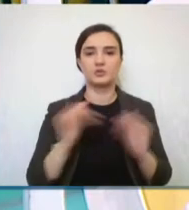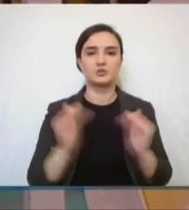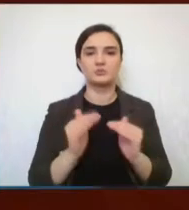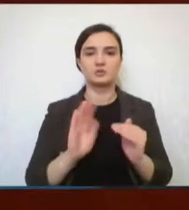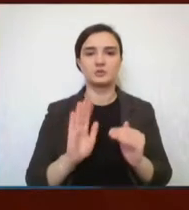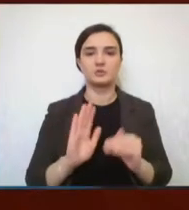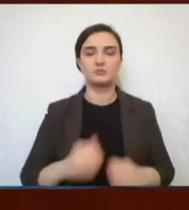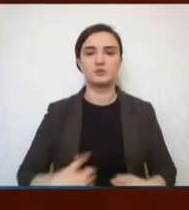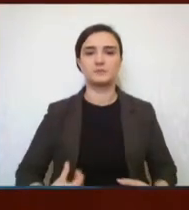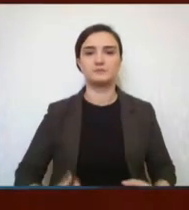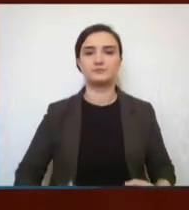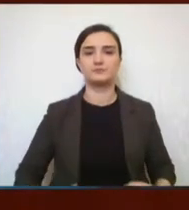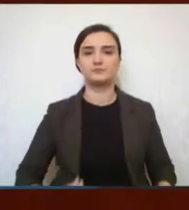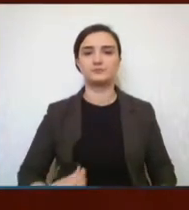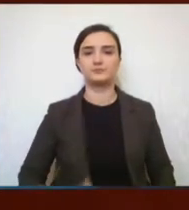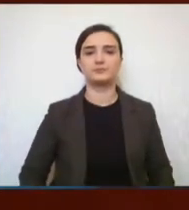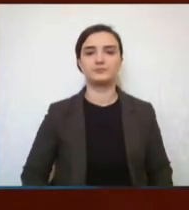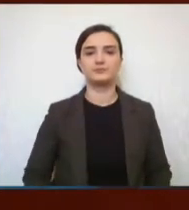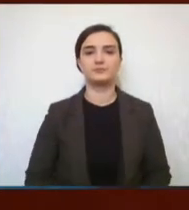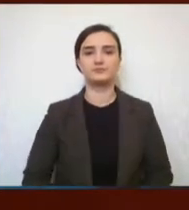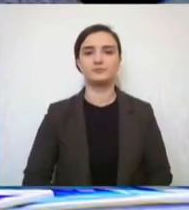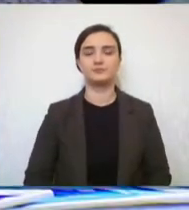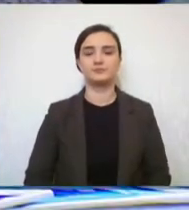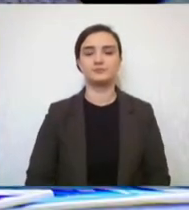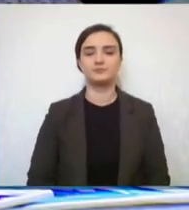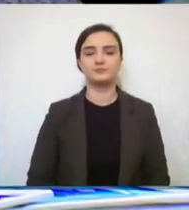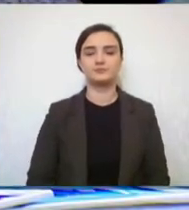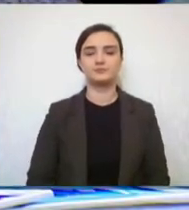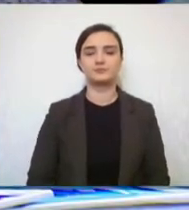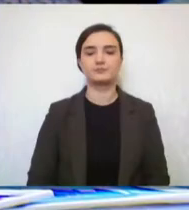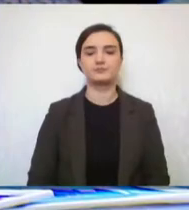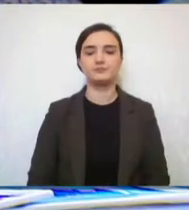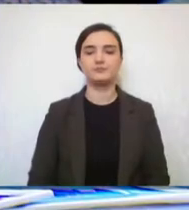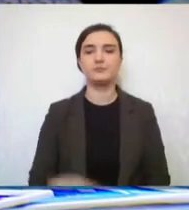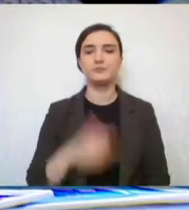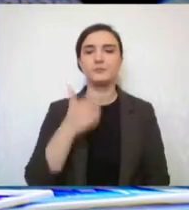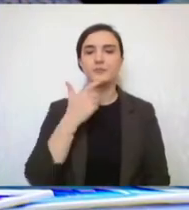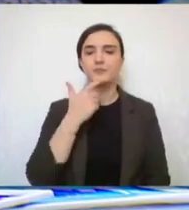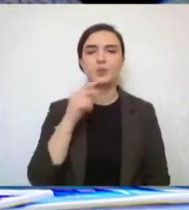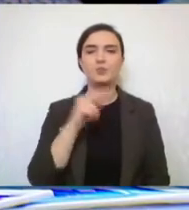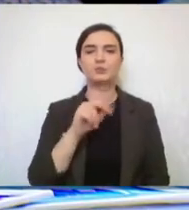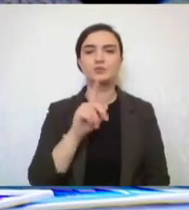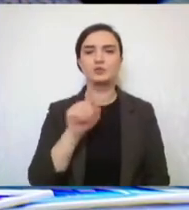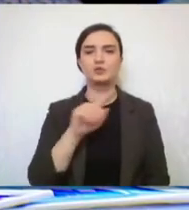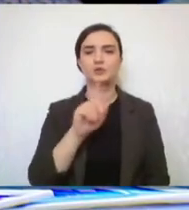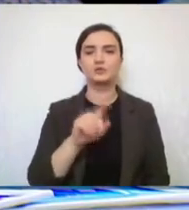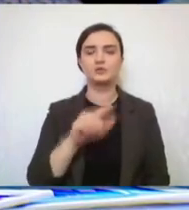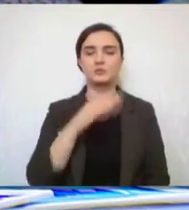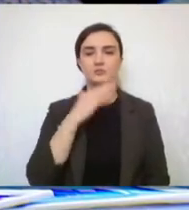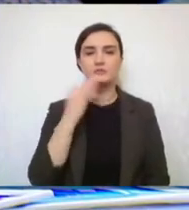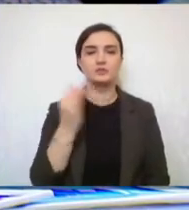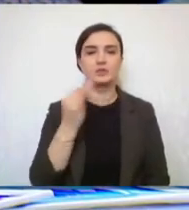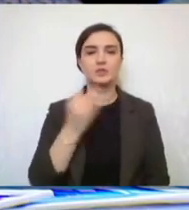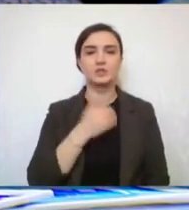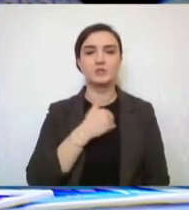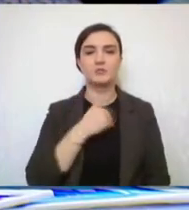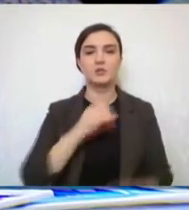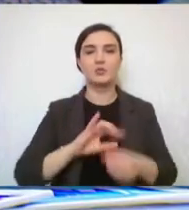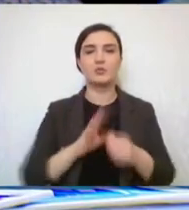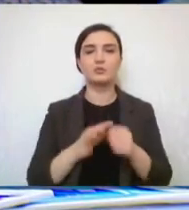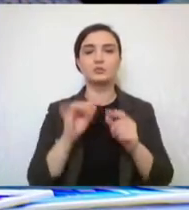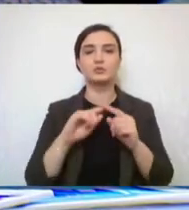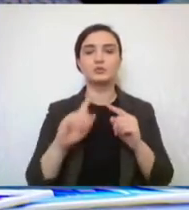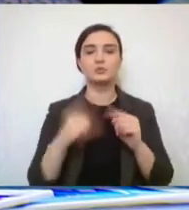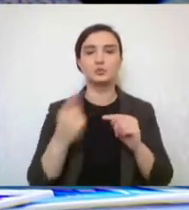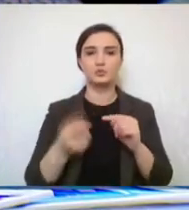რა კითხვა აქვს მაყურებელს ბატონ ზურაბთან? მაყურებელი ასე არანაკლებ ინტერესდება პოსტკოვიდური